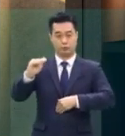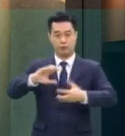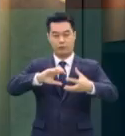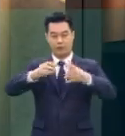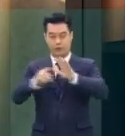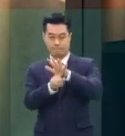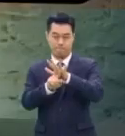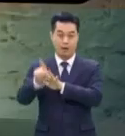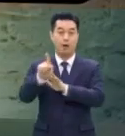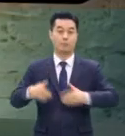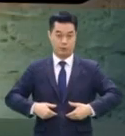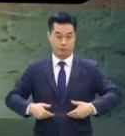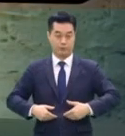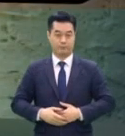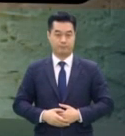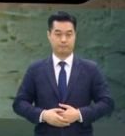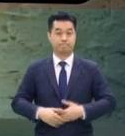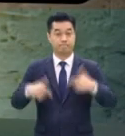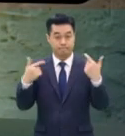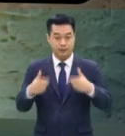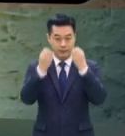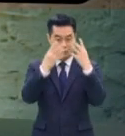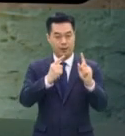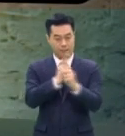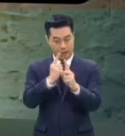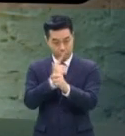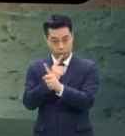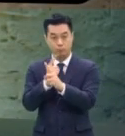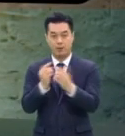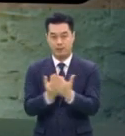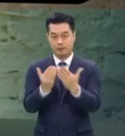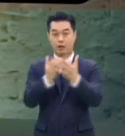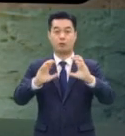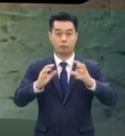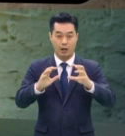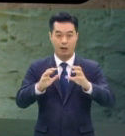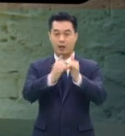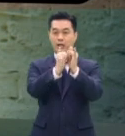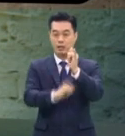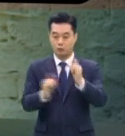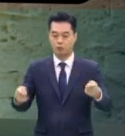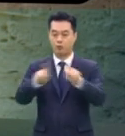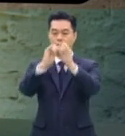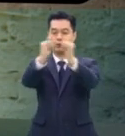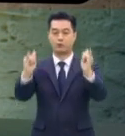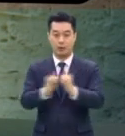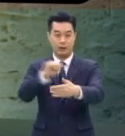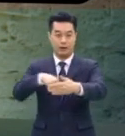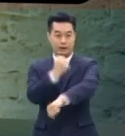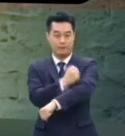이어야 합니다 늘 혁신하는 국가 인류 공동 사회에 헌신하는 국가